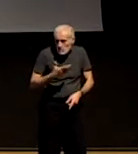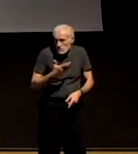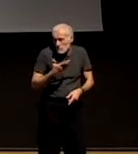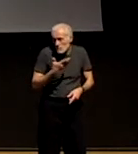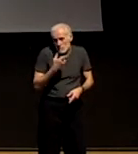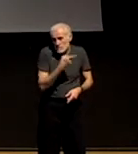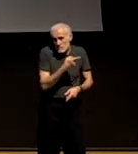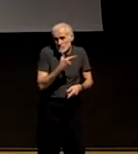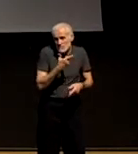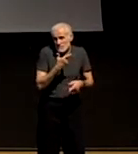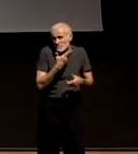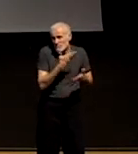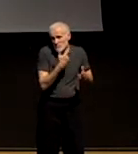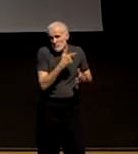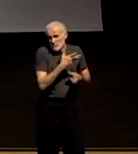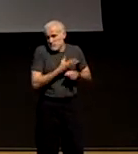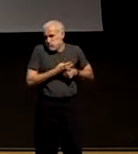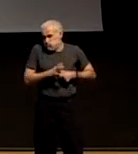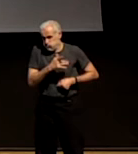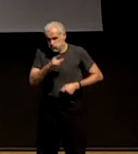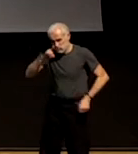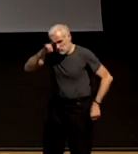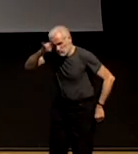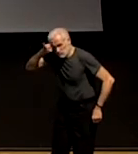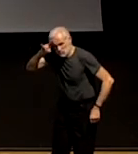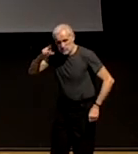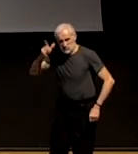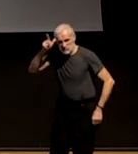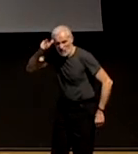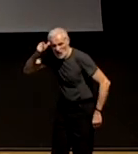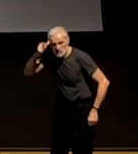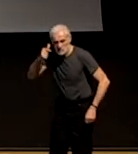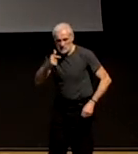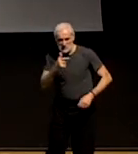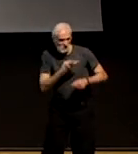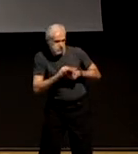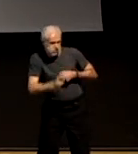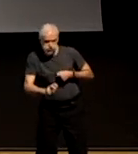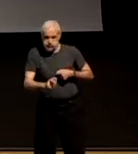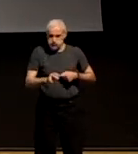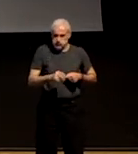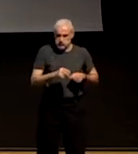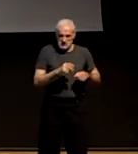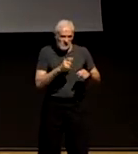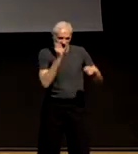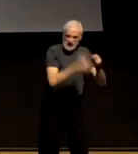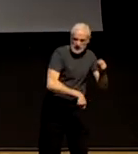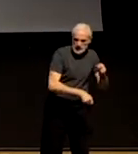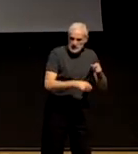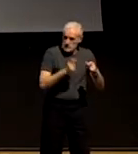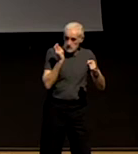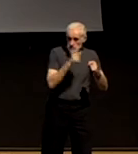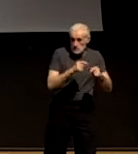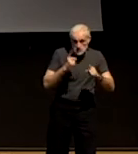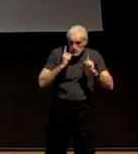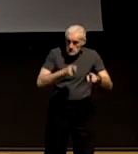avant ils étaient dix étaient considérés comme porte-voix la mauvaise réputation merci chercher le mot et il était considéré voilà une mauvaise réputation et